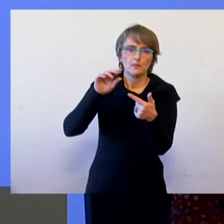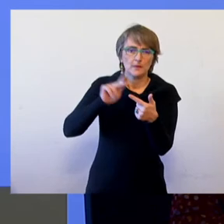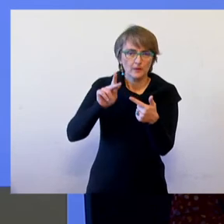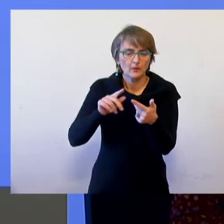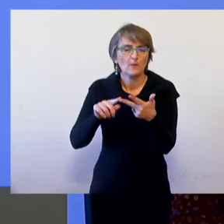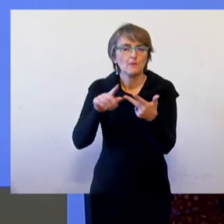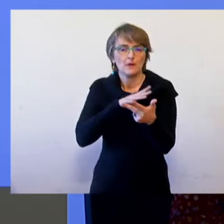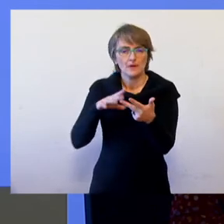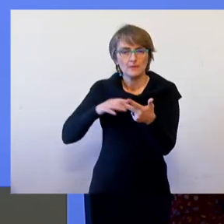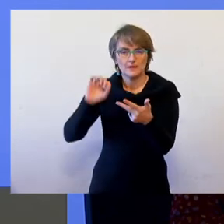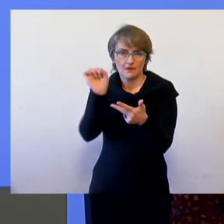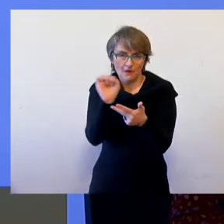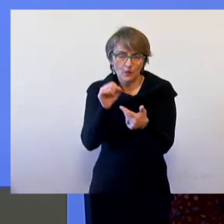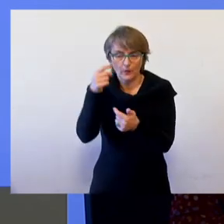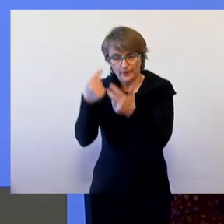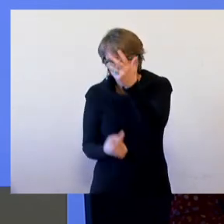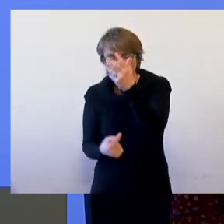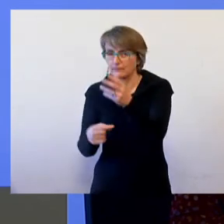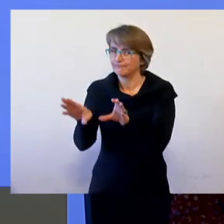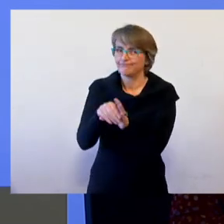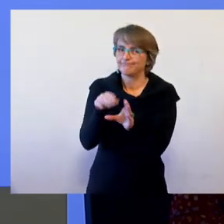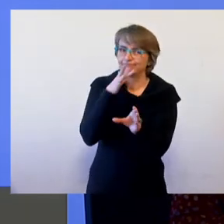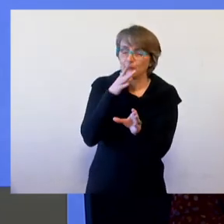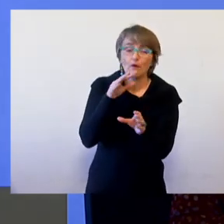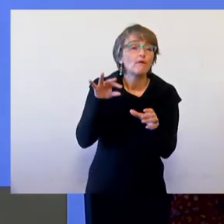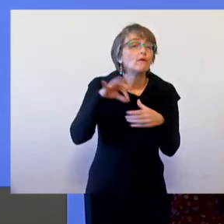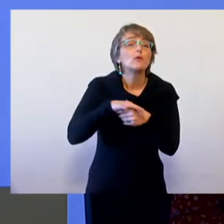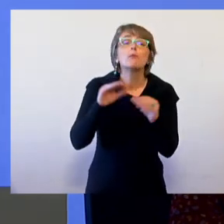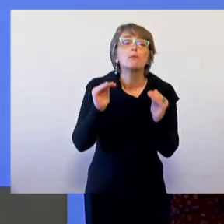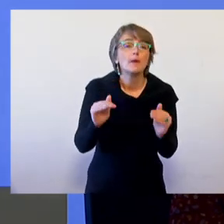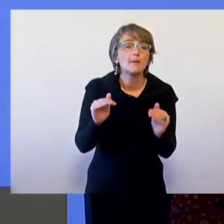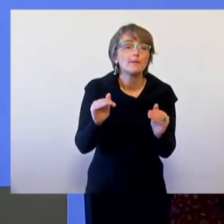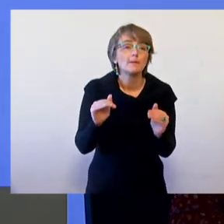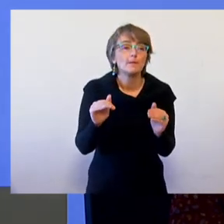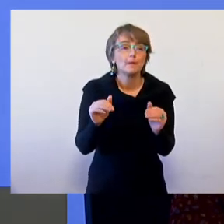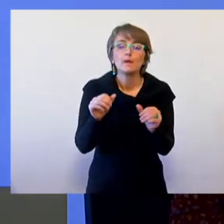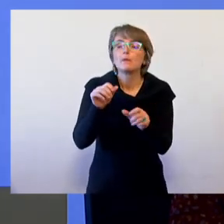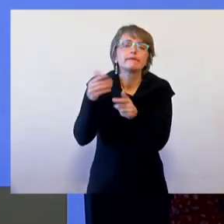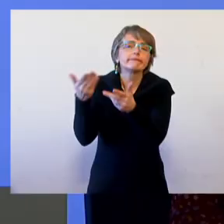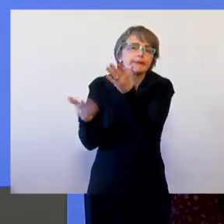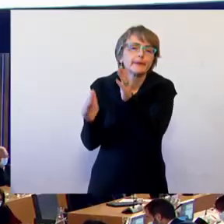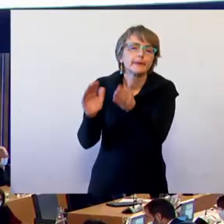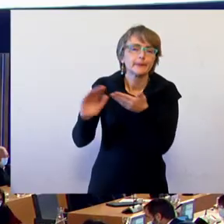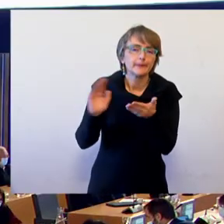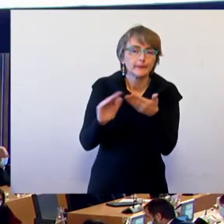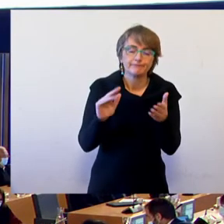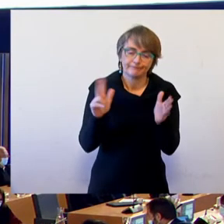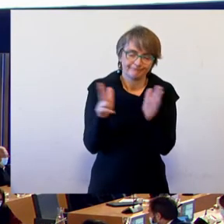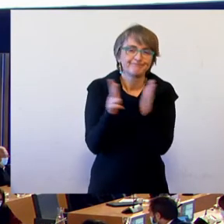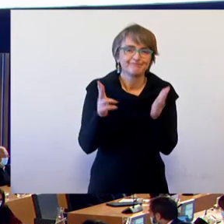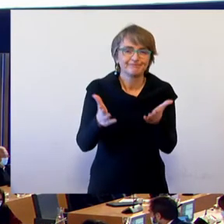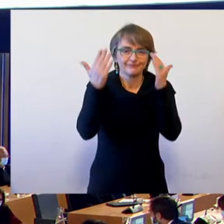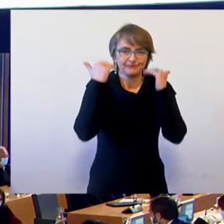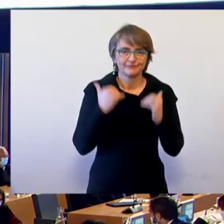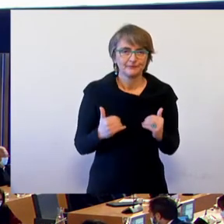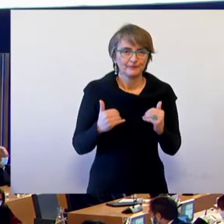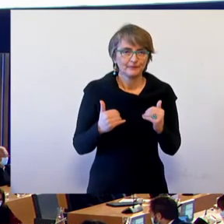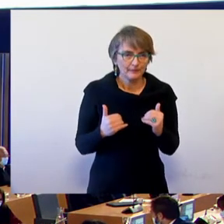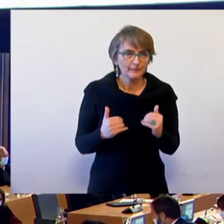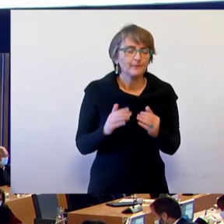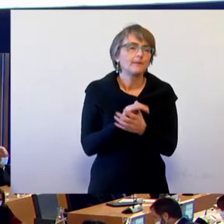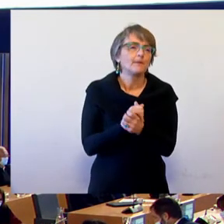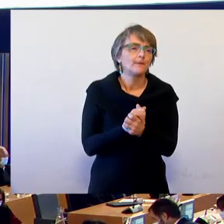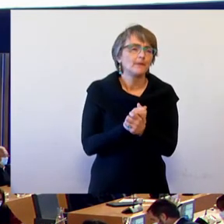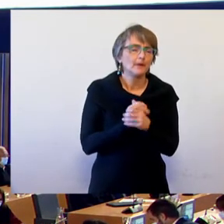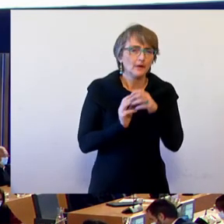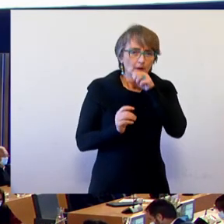Mme Serrano. Même vote, sous réserve de cette non-participation. Adopté. Mme Sora,